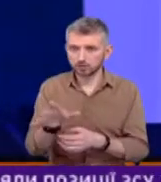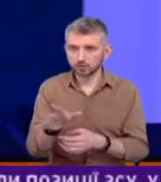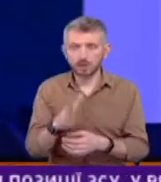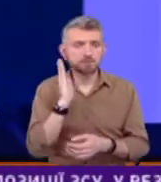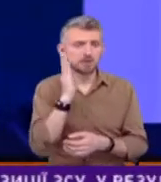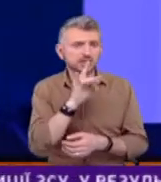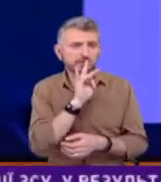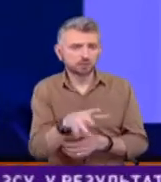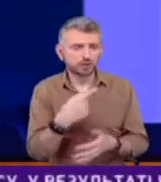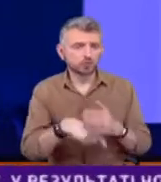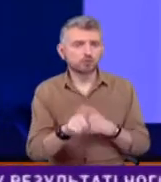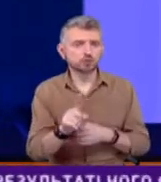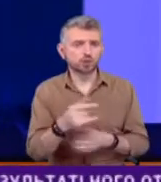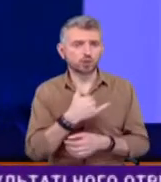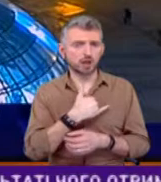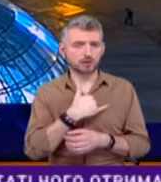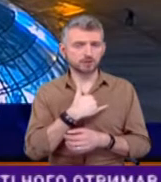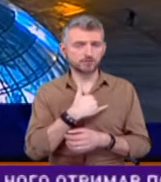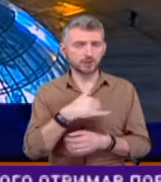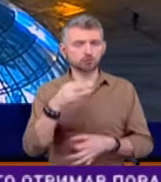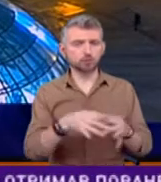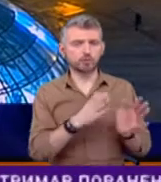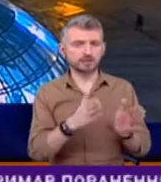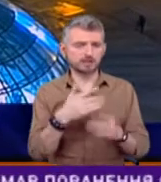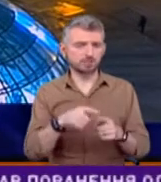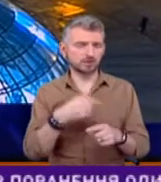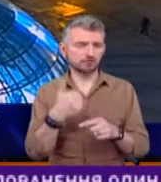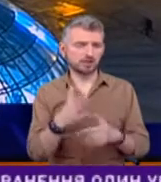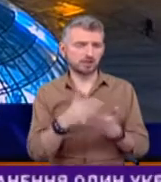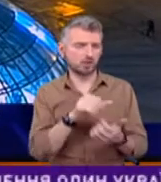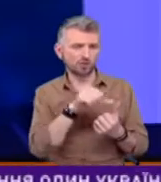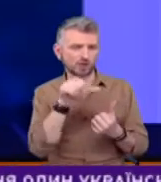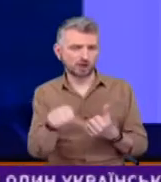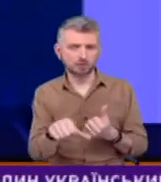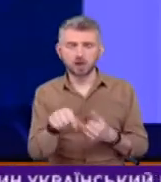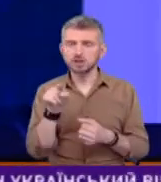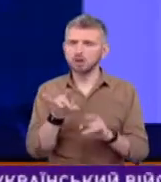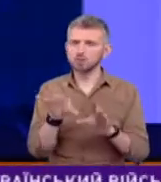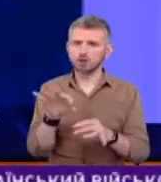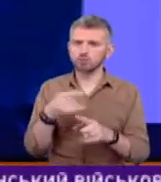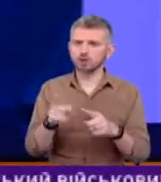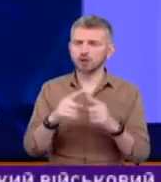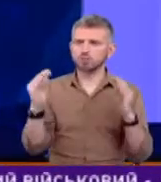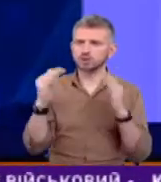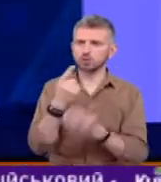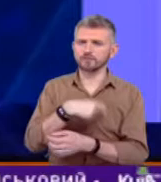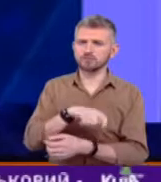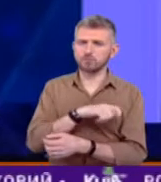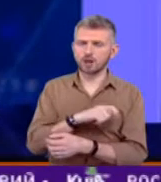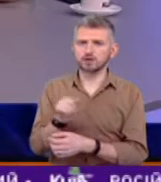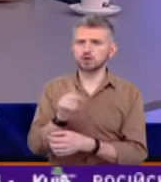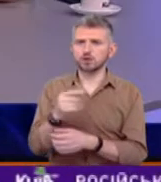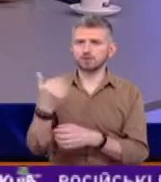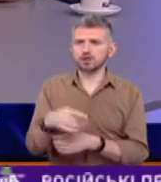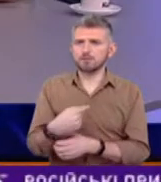немає? Перспектив не буде, тому що у нас судова система, це вже є окрема А там розказували про цей будинок в Іспанії, що вже